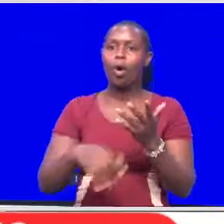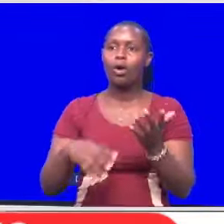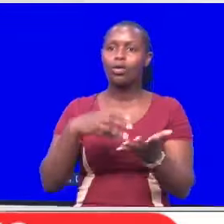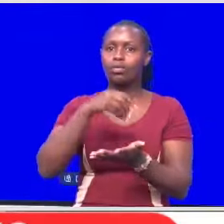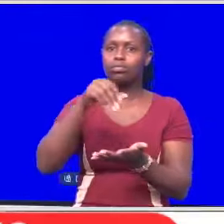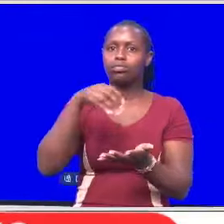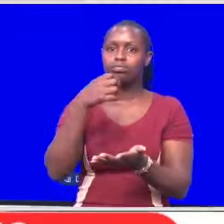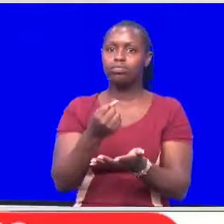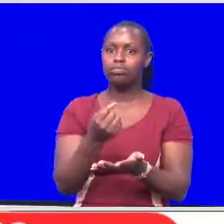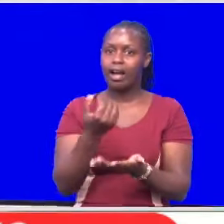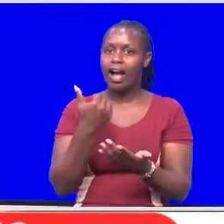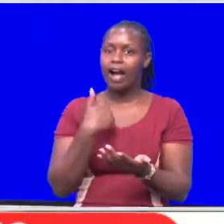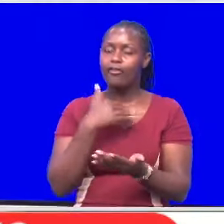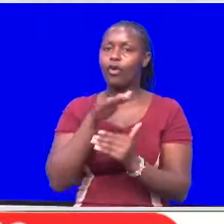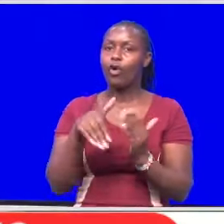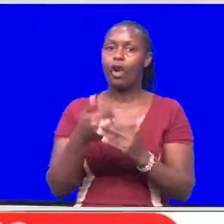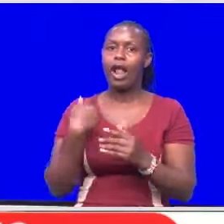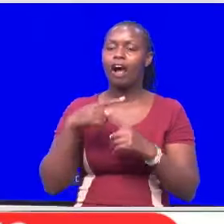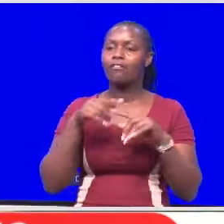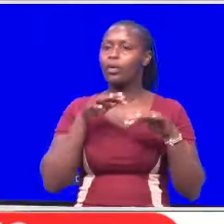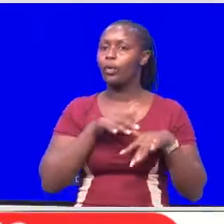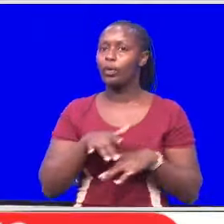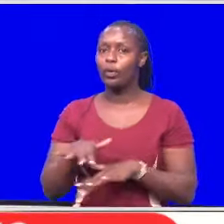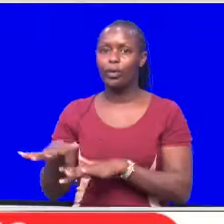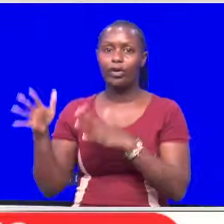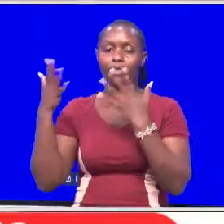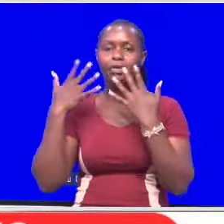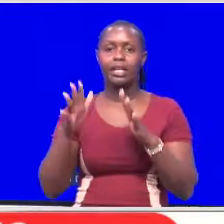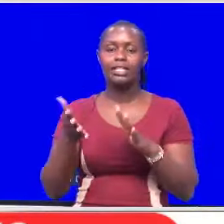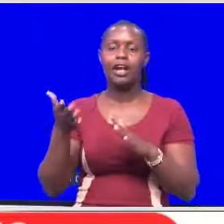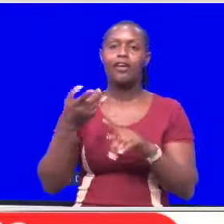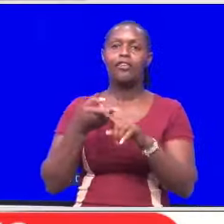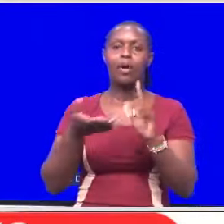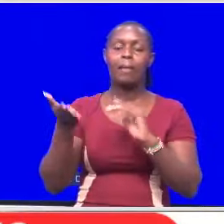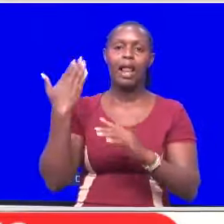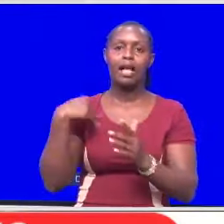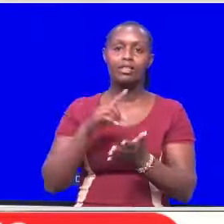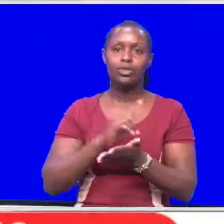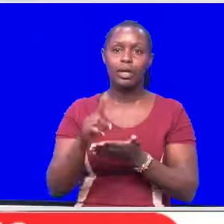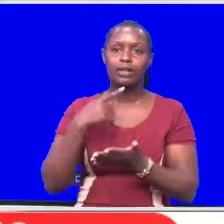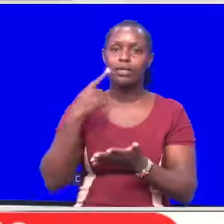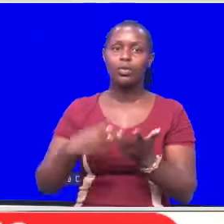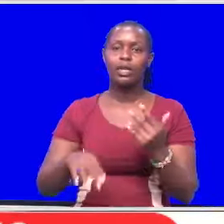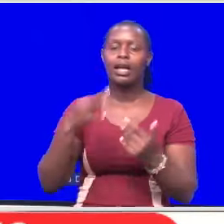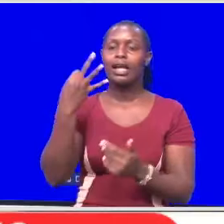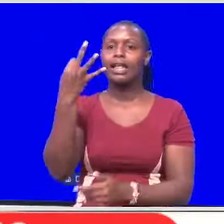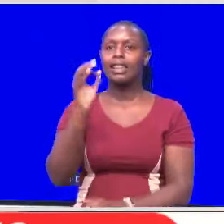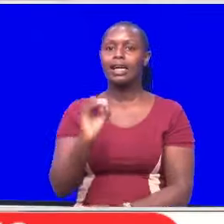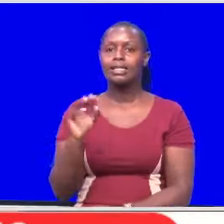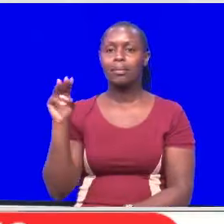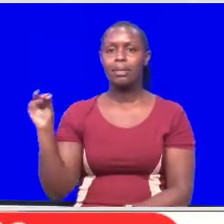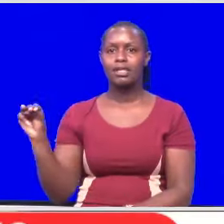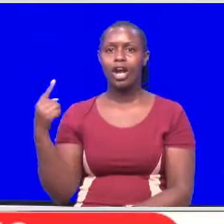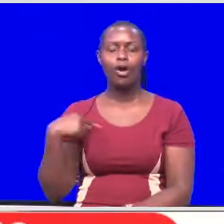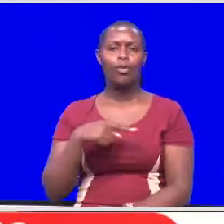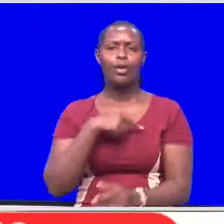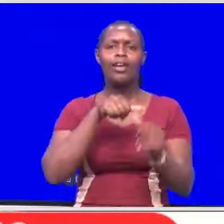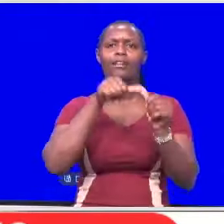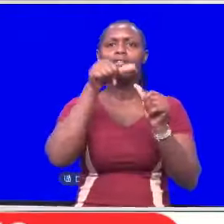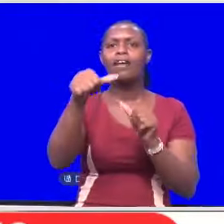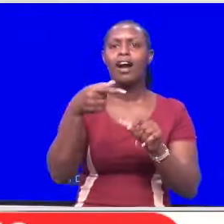na maji, watu wamekuja tu from nowhere kutoka juzi, tumekuwa tukiambiwa tu 30 meter. Na si wenyewe tulikuwa mbali na mto, tukadhani